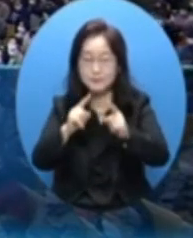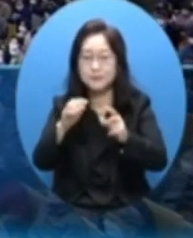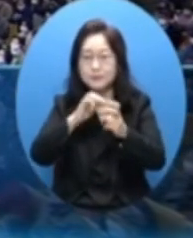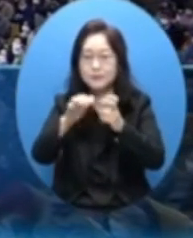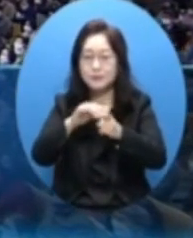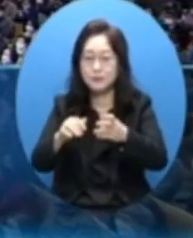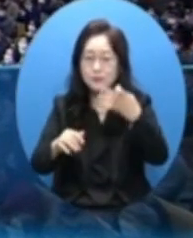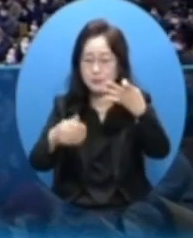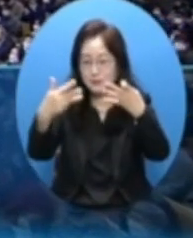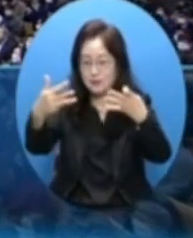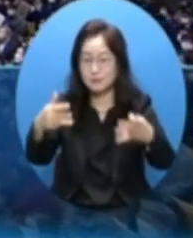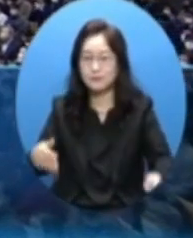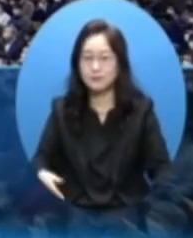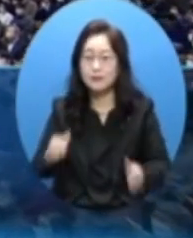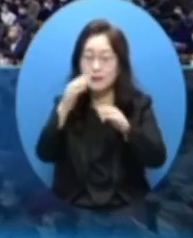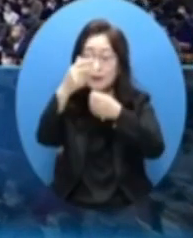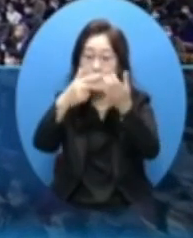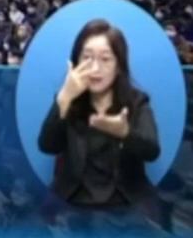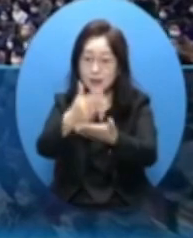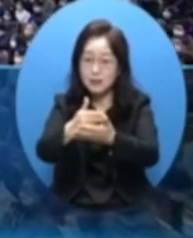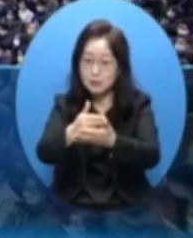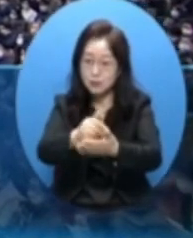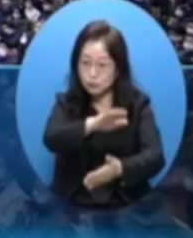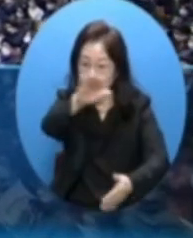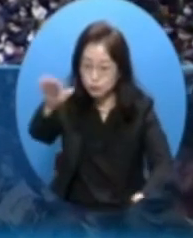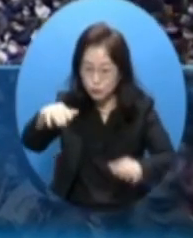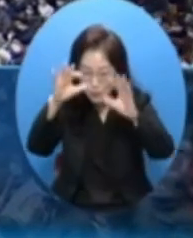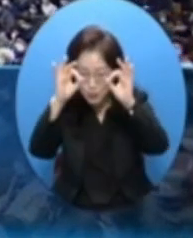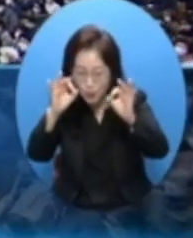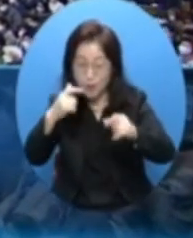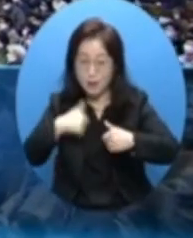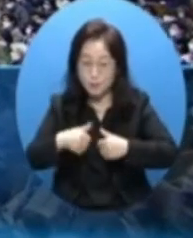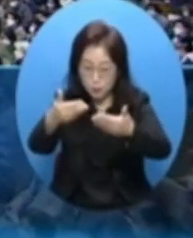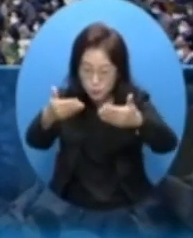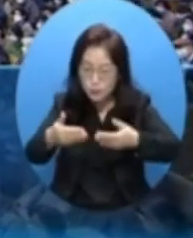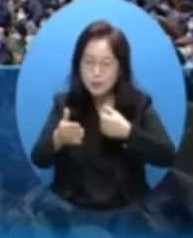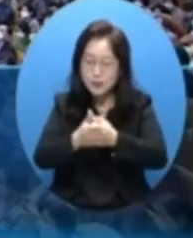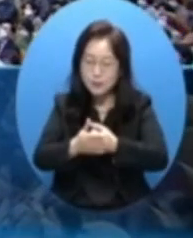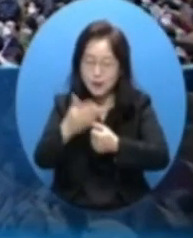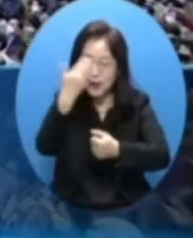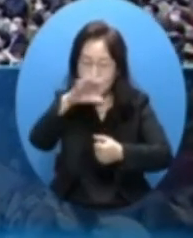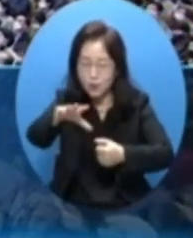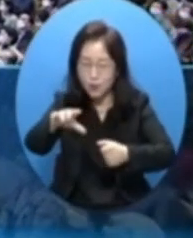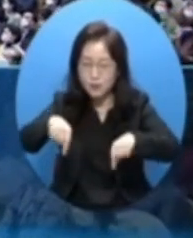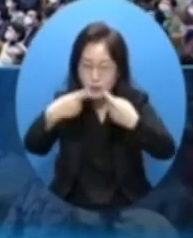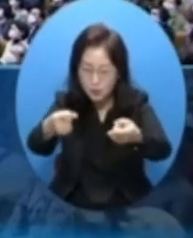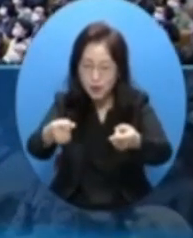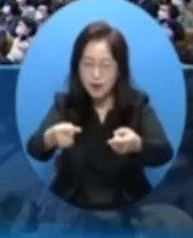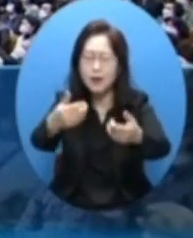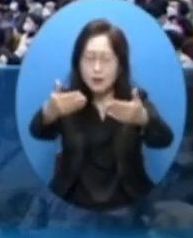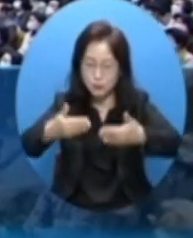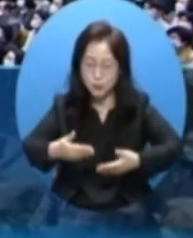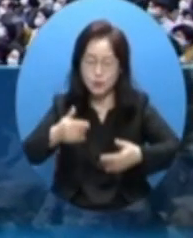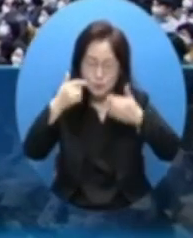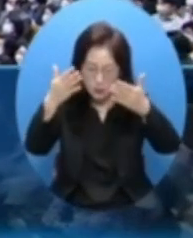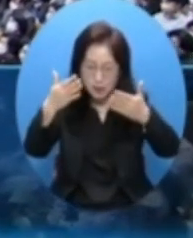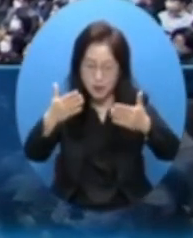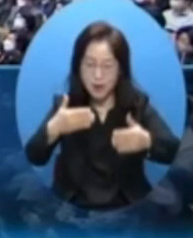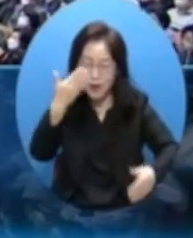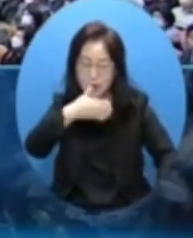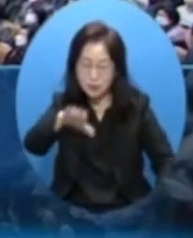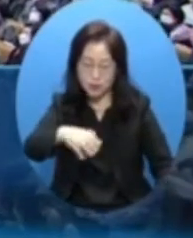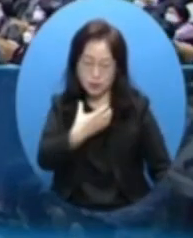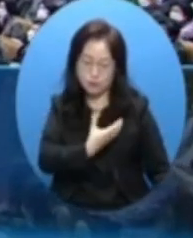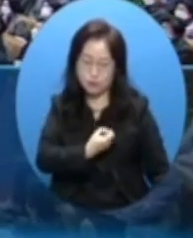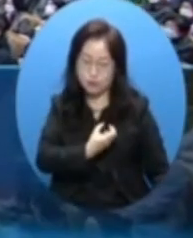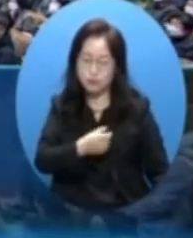14장 8주 9절입니다 야벳께서 우리를 기뻐하시면 우리를 그 땅으로 인도하여 드리시고 그 땅을 우리에게 주시리라이는 과연 절과 꿀이 흐르는